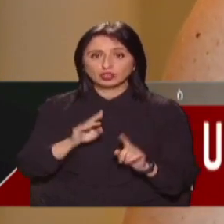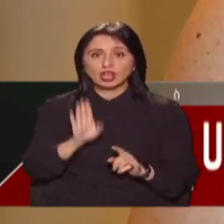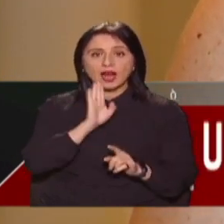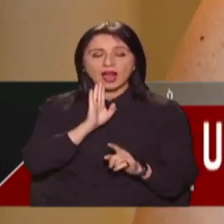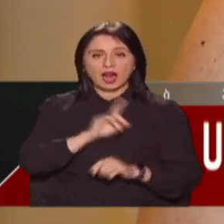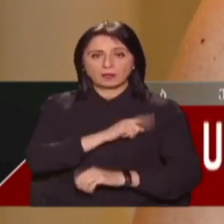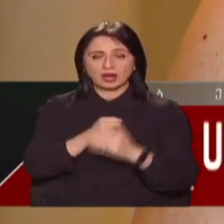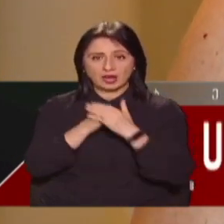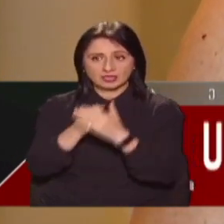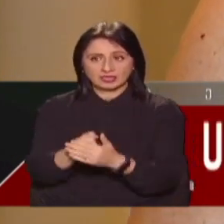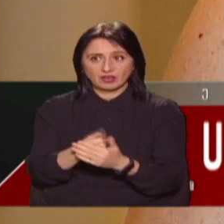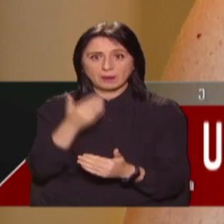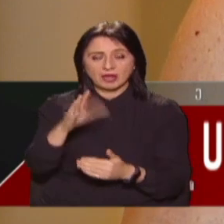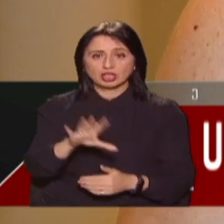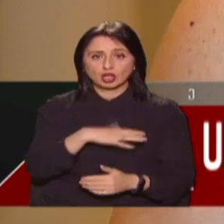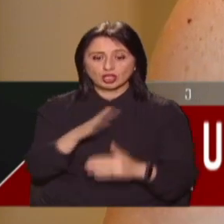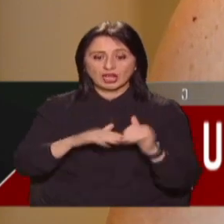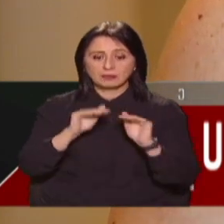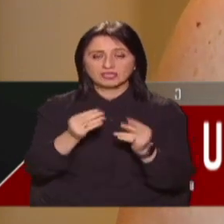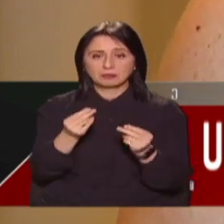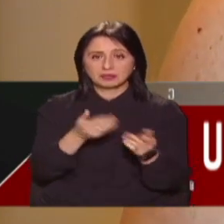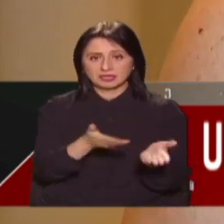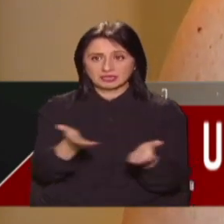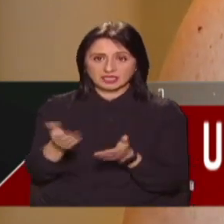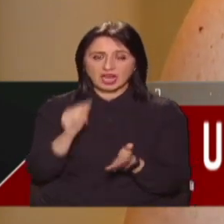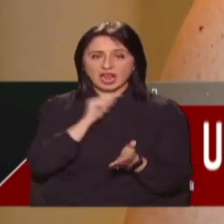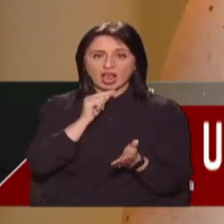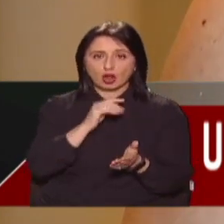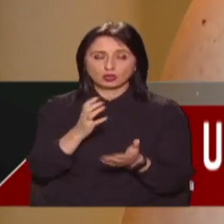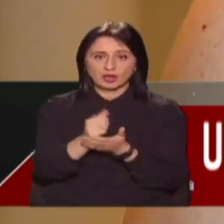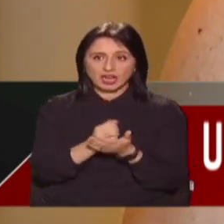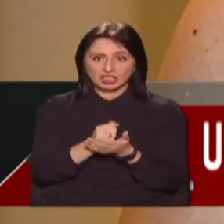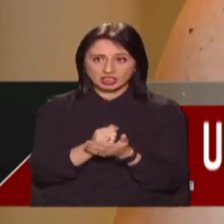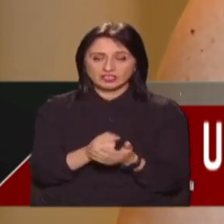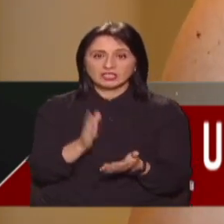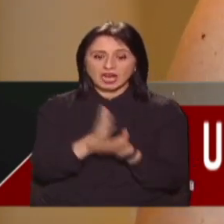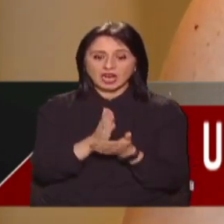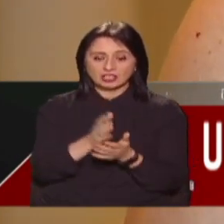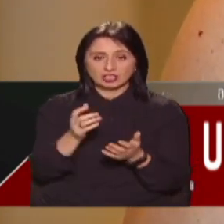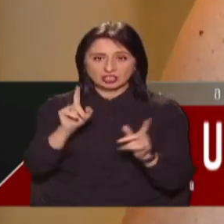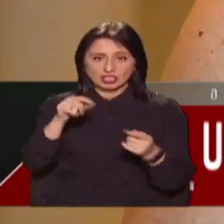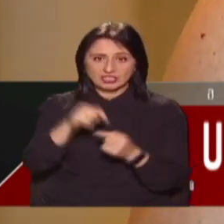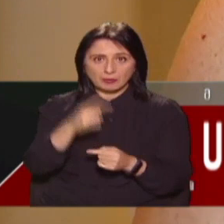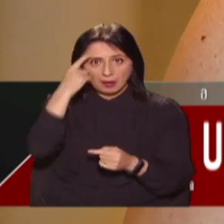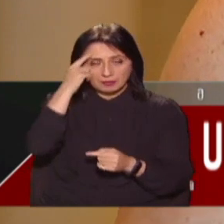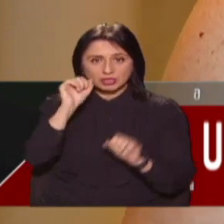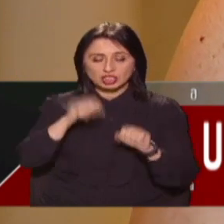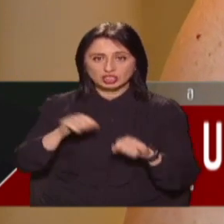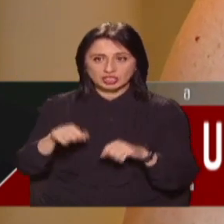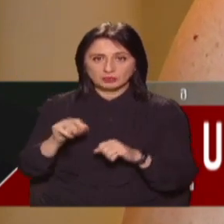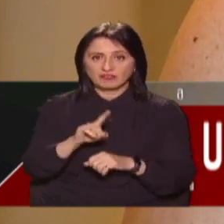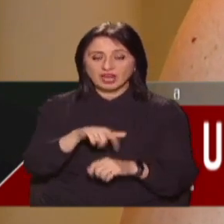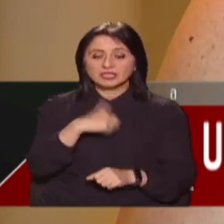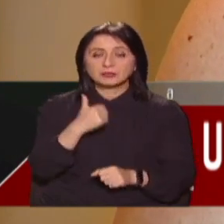ქალების გაძლიერებაზე, რათა მათ ჰქონდეთ წვდომა ფინანსებზე, ეკონომიკურ რესურსებზე, გააჩნდეთ შესაბამისი უნარები და შესაძლებლობა, და